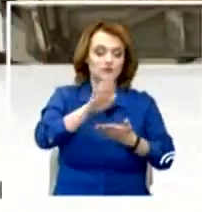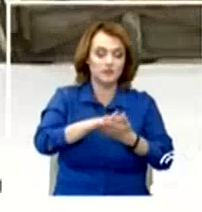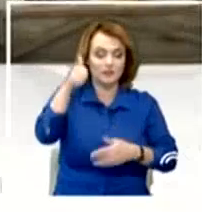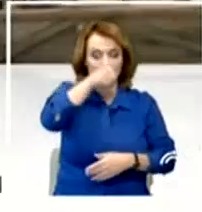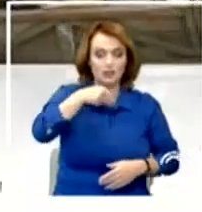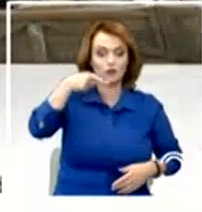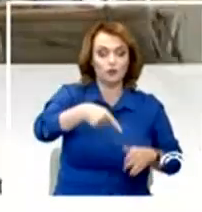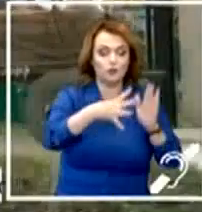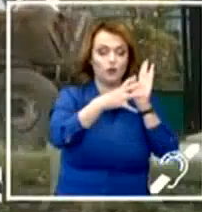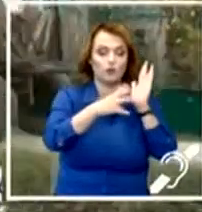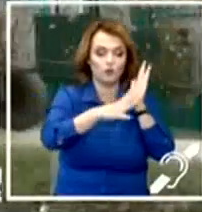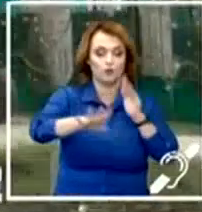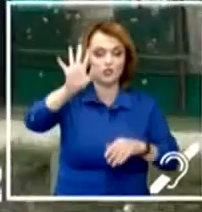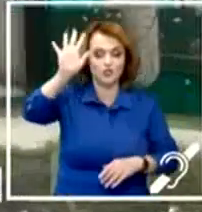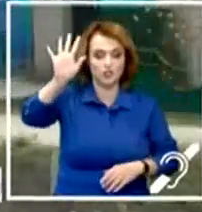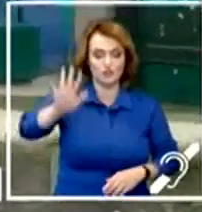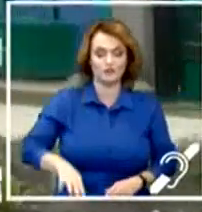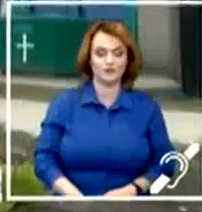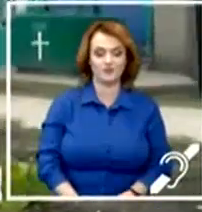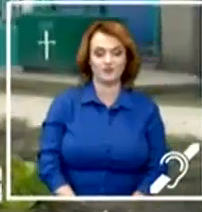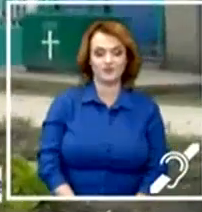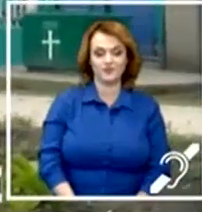în anul 1995.